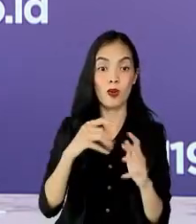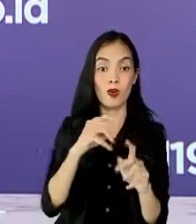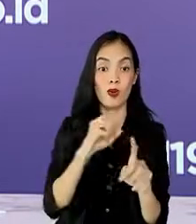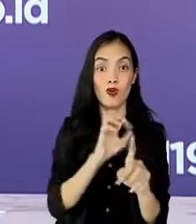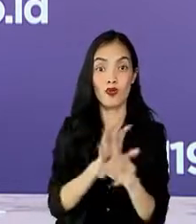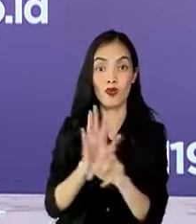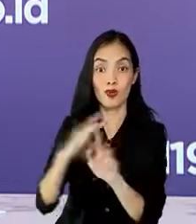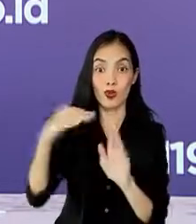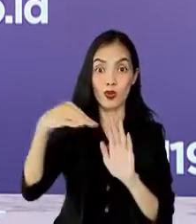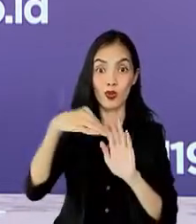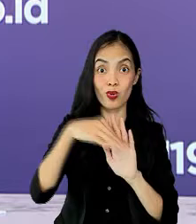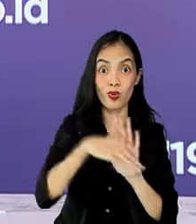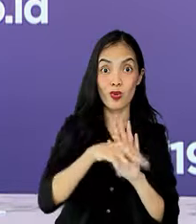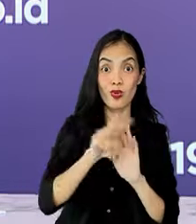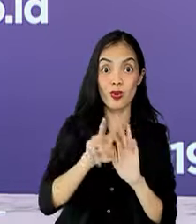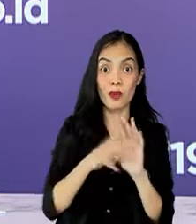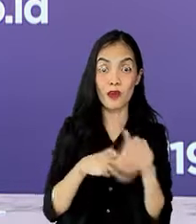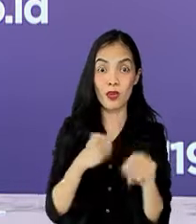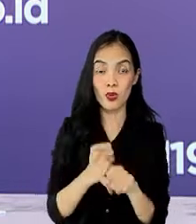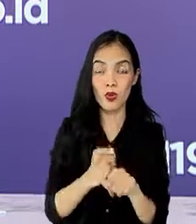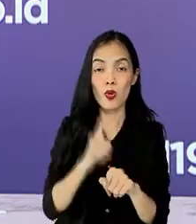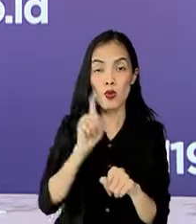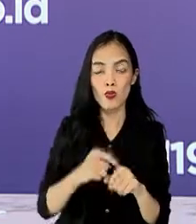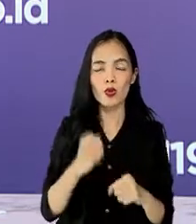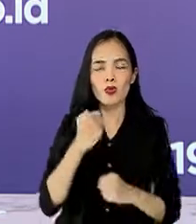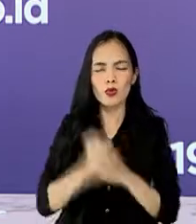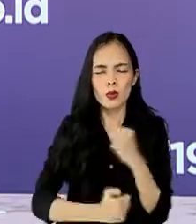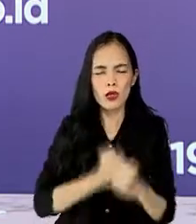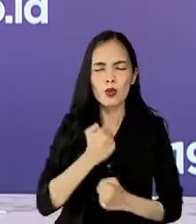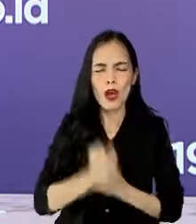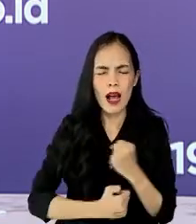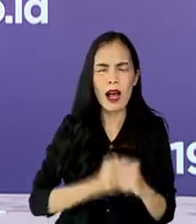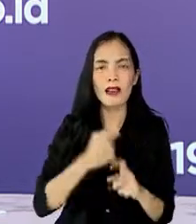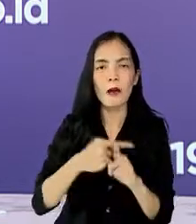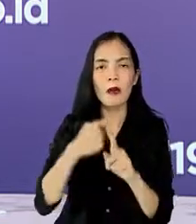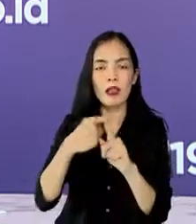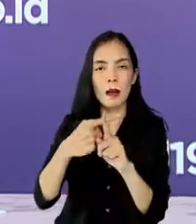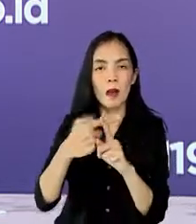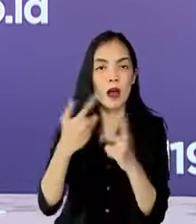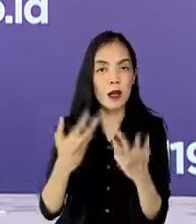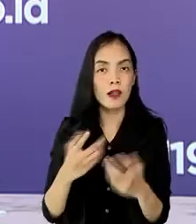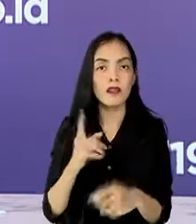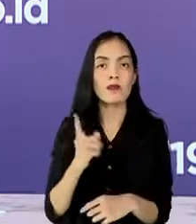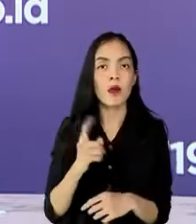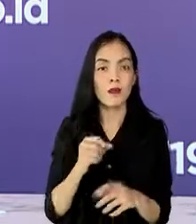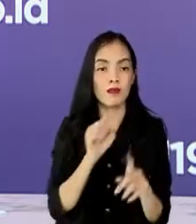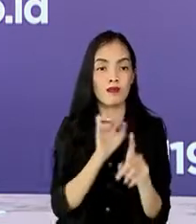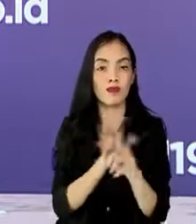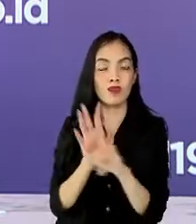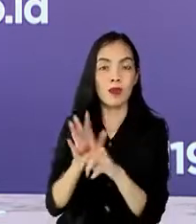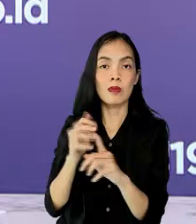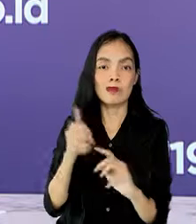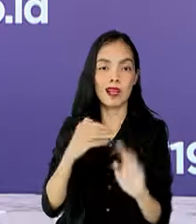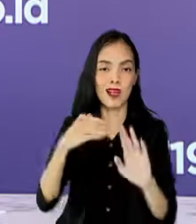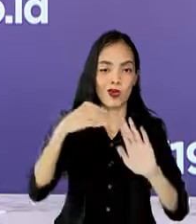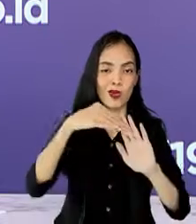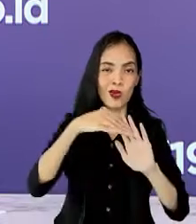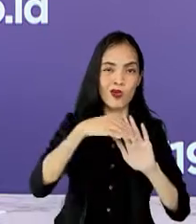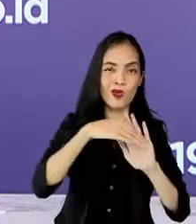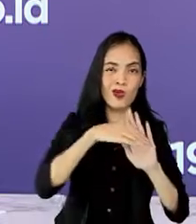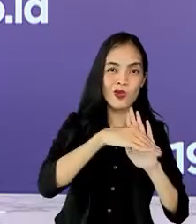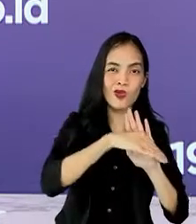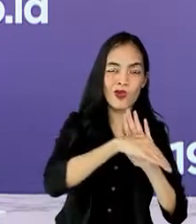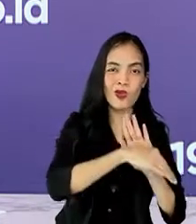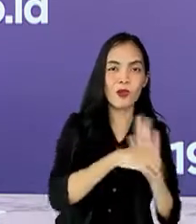kita tetap perlu melanjutkan perjuangan agar penurunan kasus dapat terus terlihat setelah